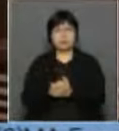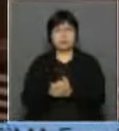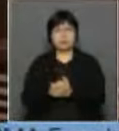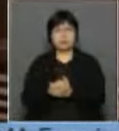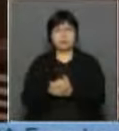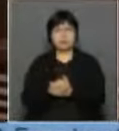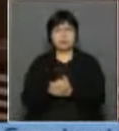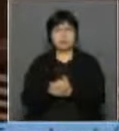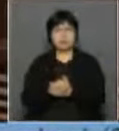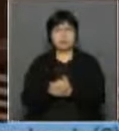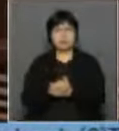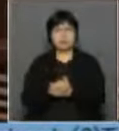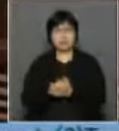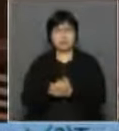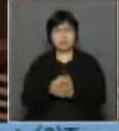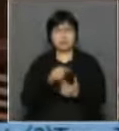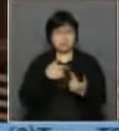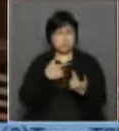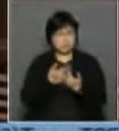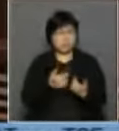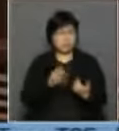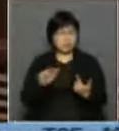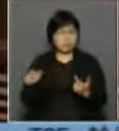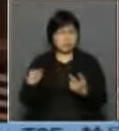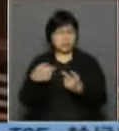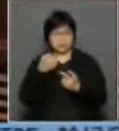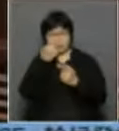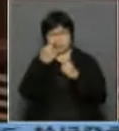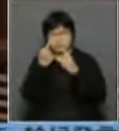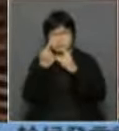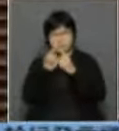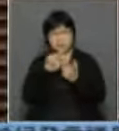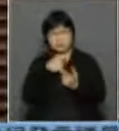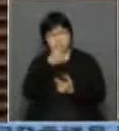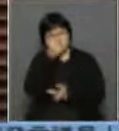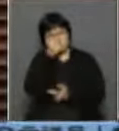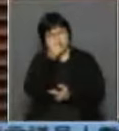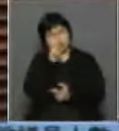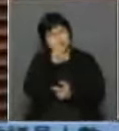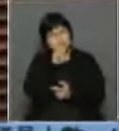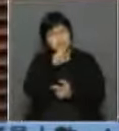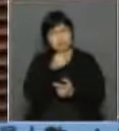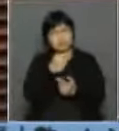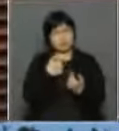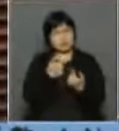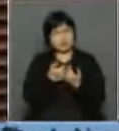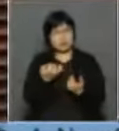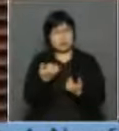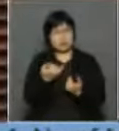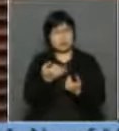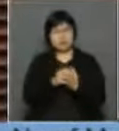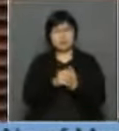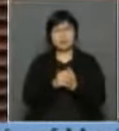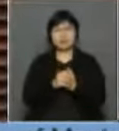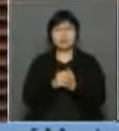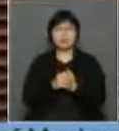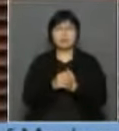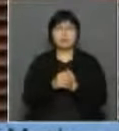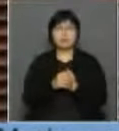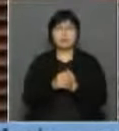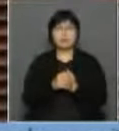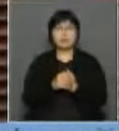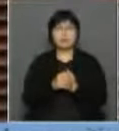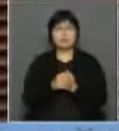適應配合市民的興趣。在這裡我